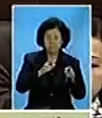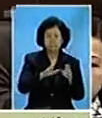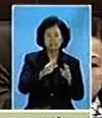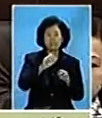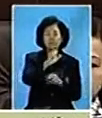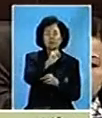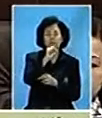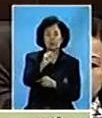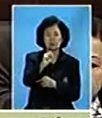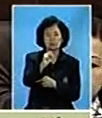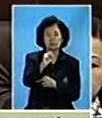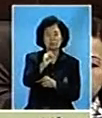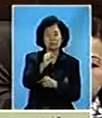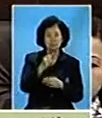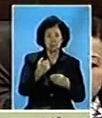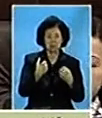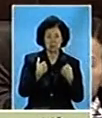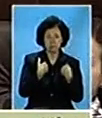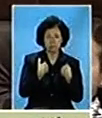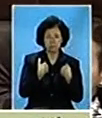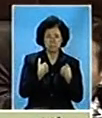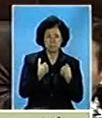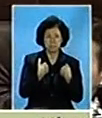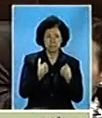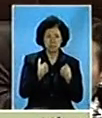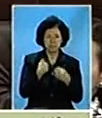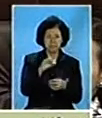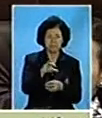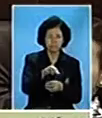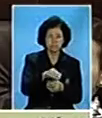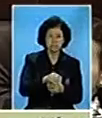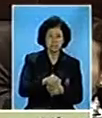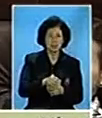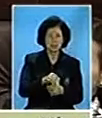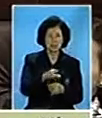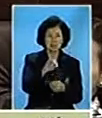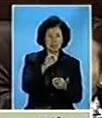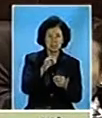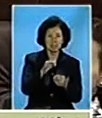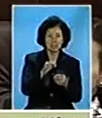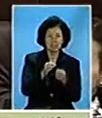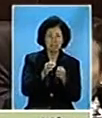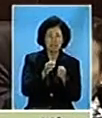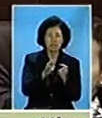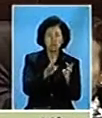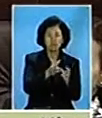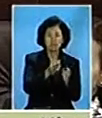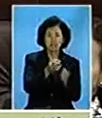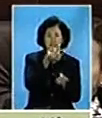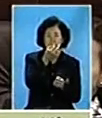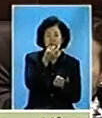รนั้นจึงได้มีการดึงสาขาวิชาชีพการแพทย์แผนไทยประยุกต์